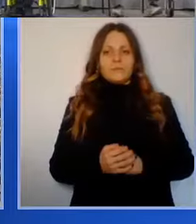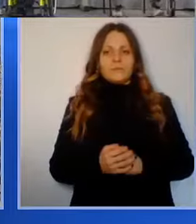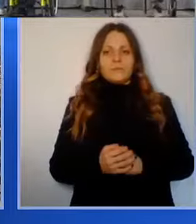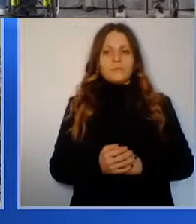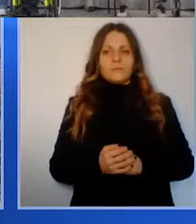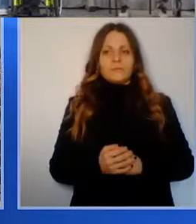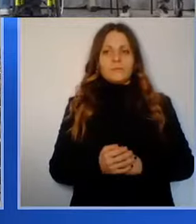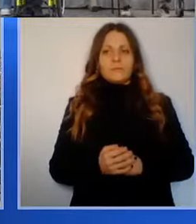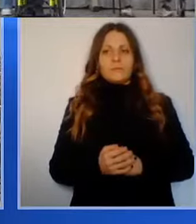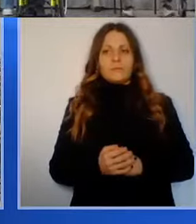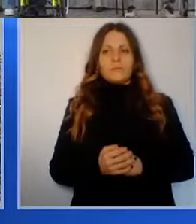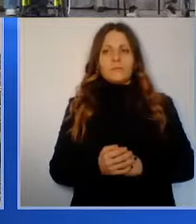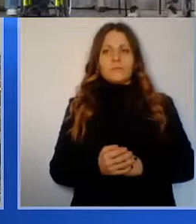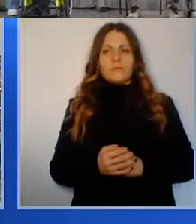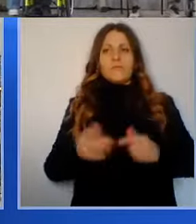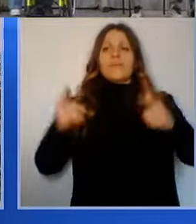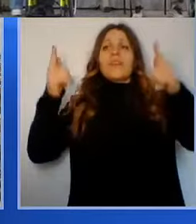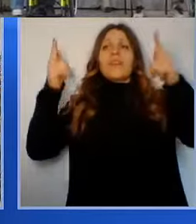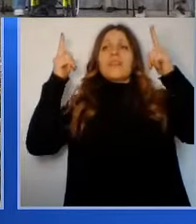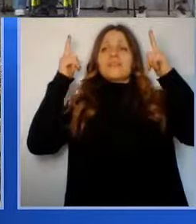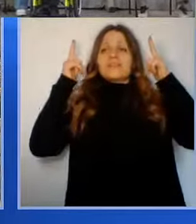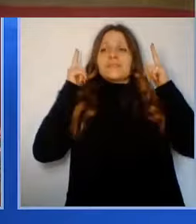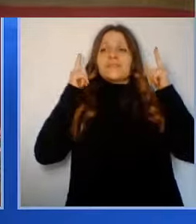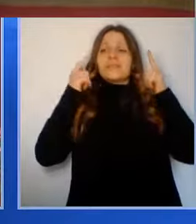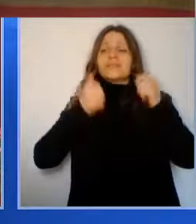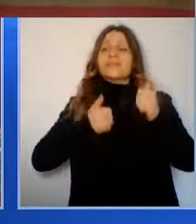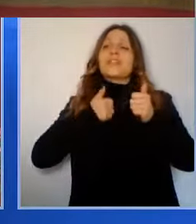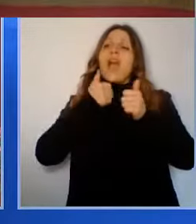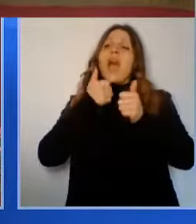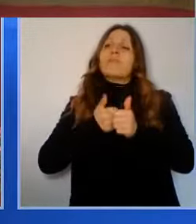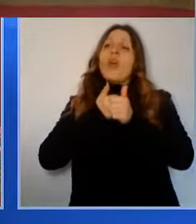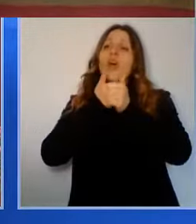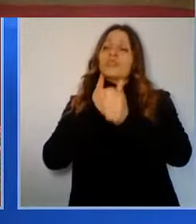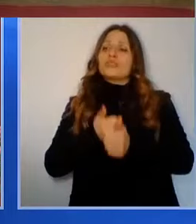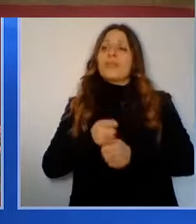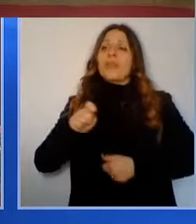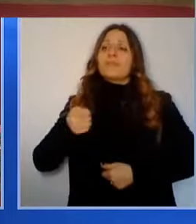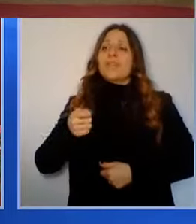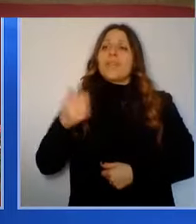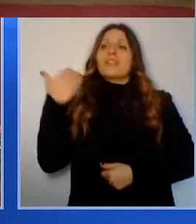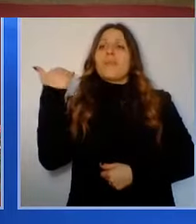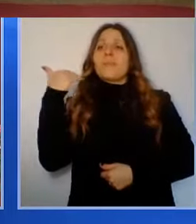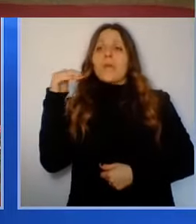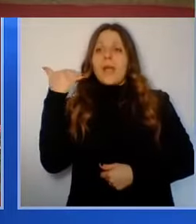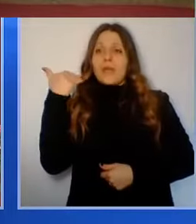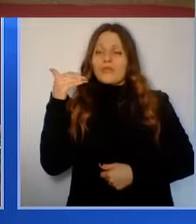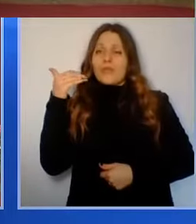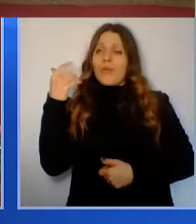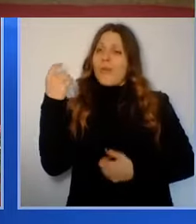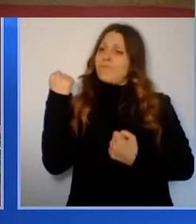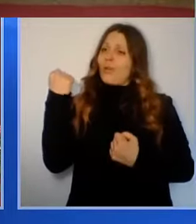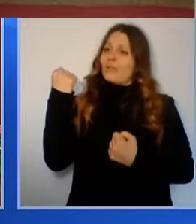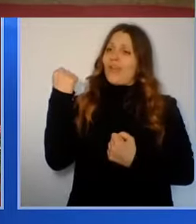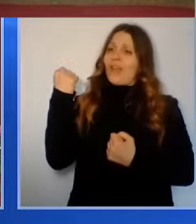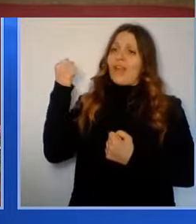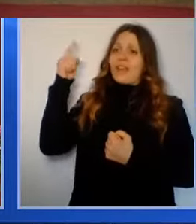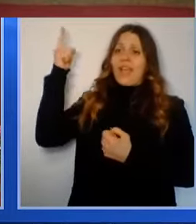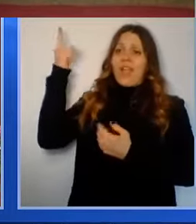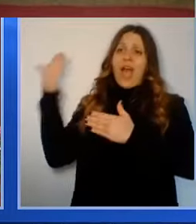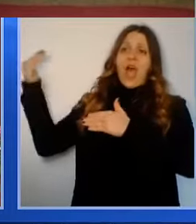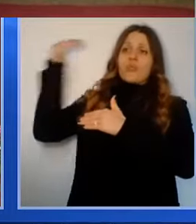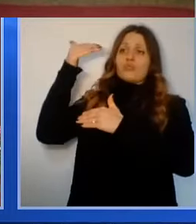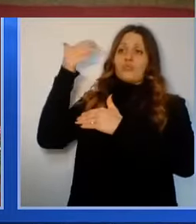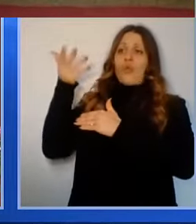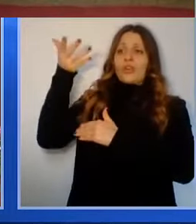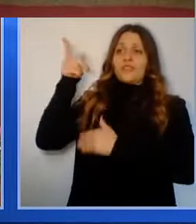Santi Apostoli Petrus e Paolus, decorum potestate e autoritate e confidimus, e vi si intercedan